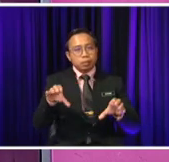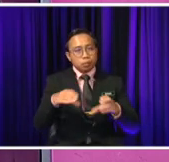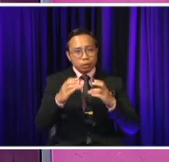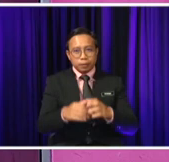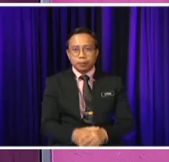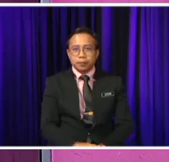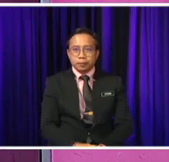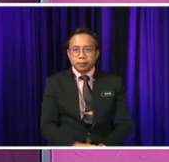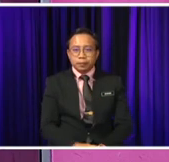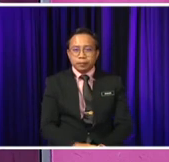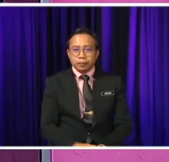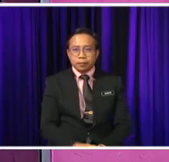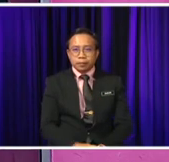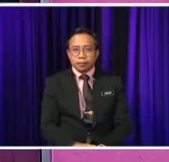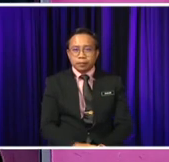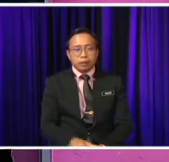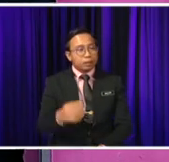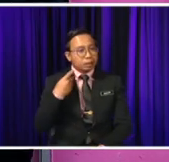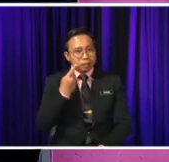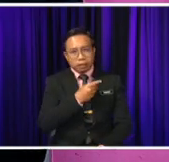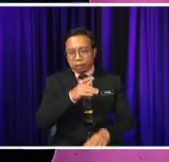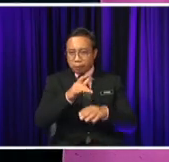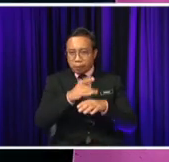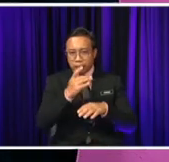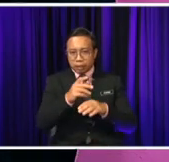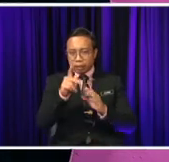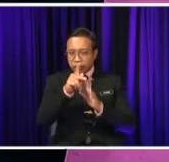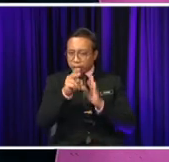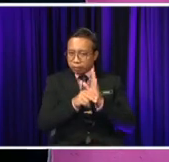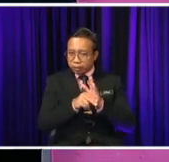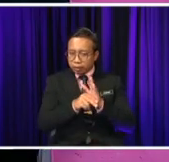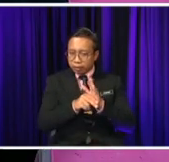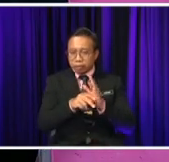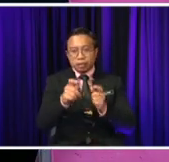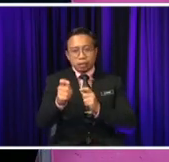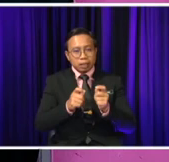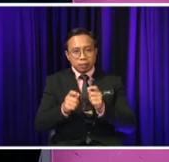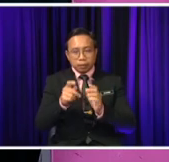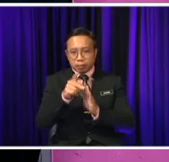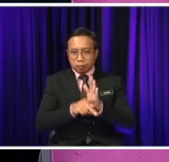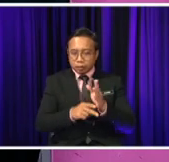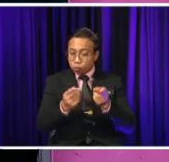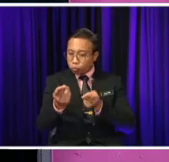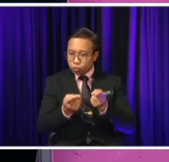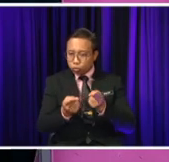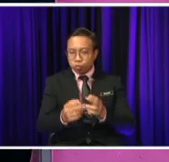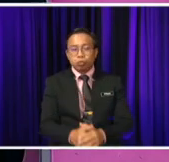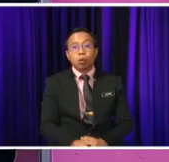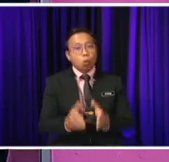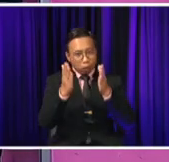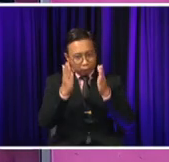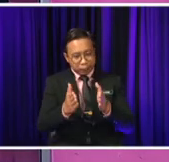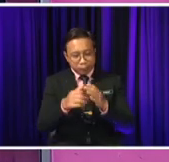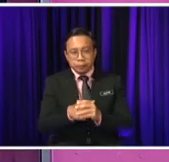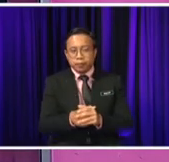itu yang menjalankan itu kita Panggil sebagai pentabir dan pengurus dan